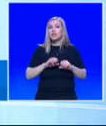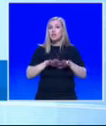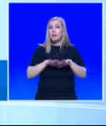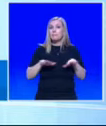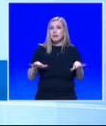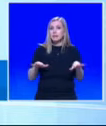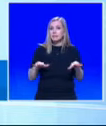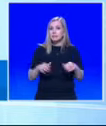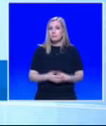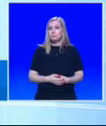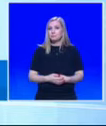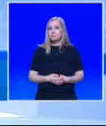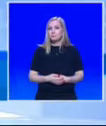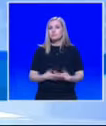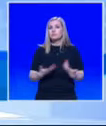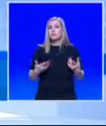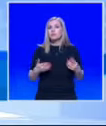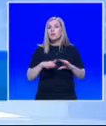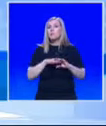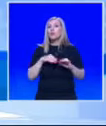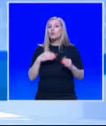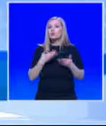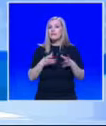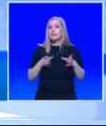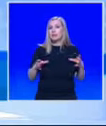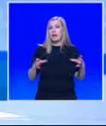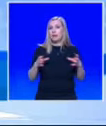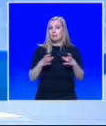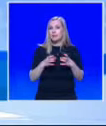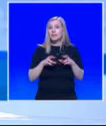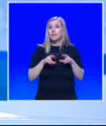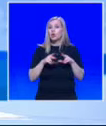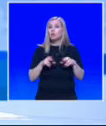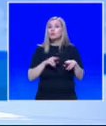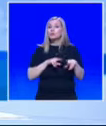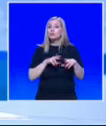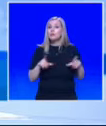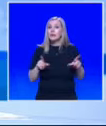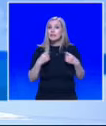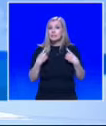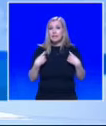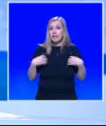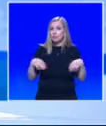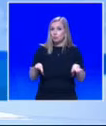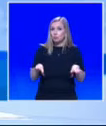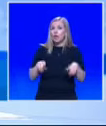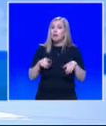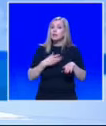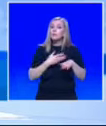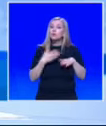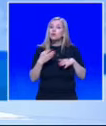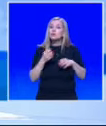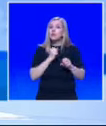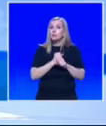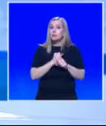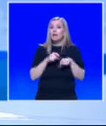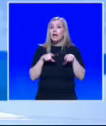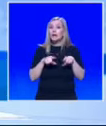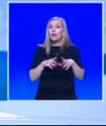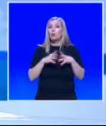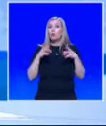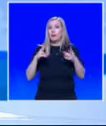Конституцията. При оставка на кабинета, Народното събрание да не се разпуска, а да продължава да работи. Това е една от големите промени, които